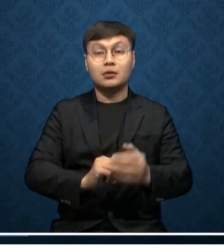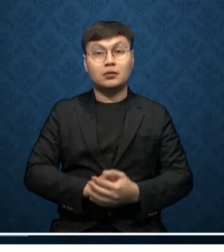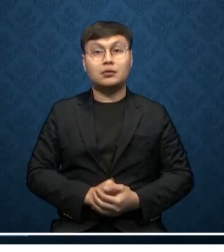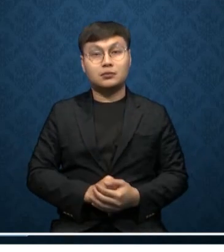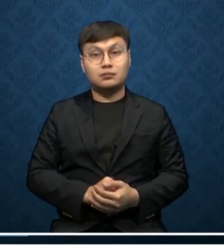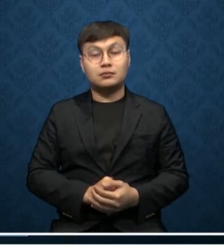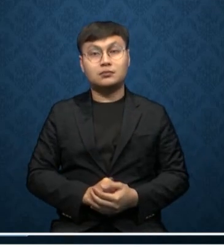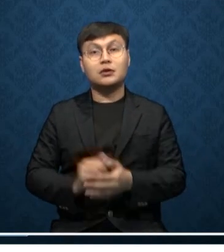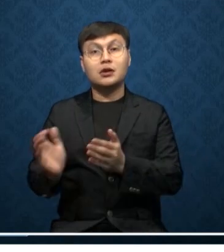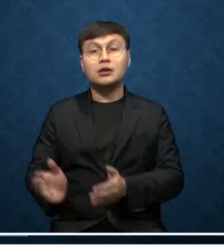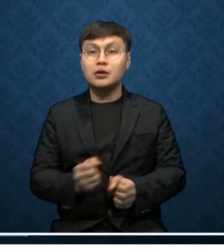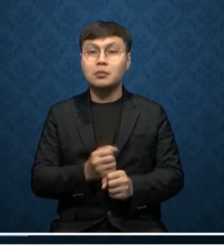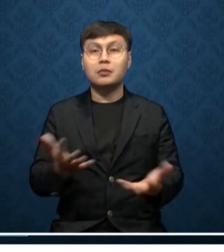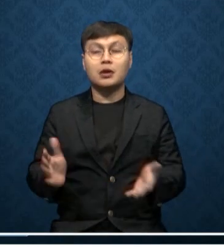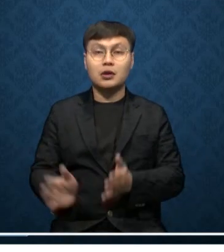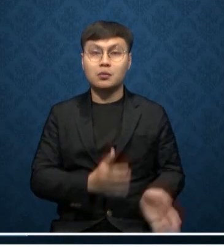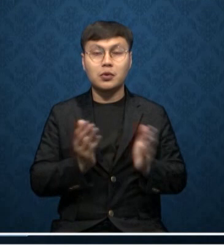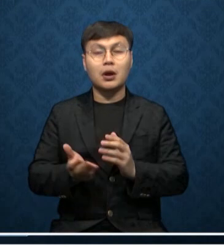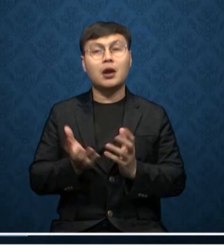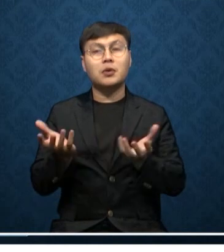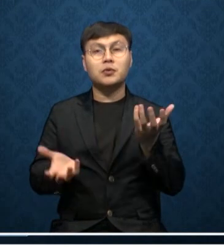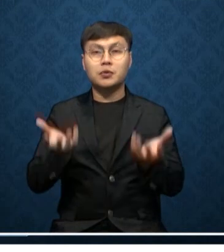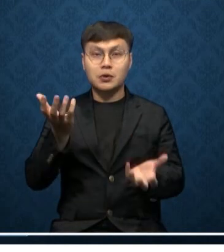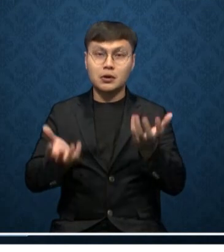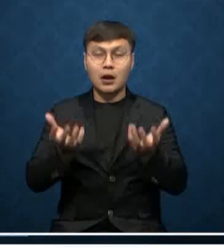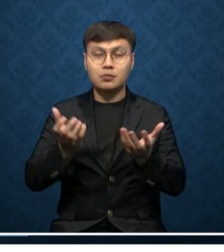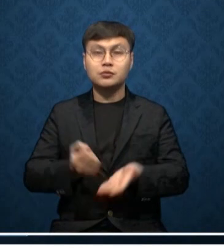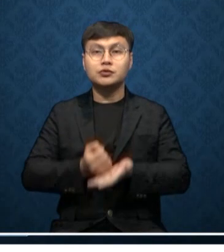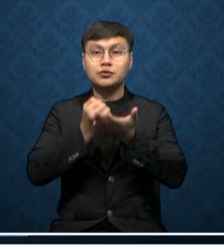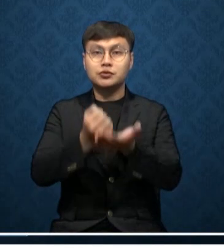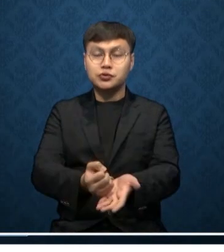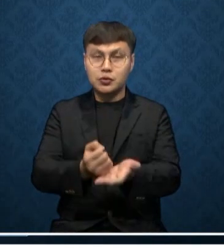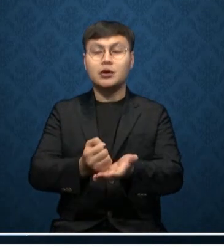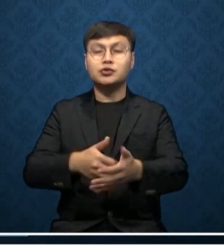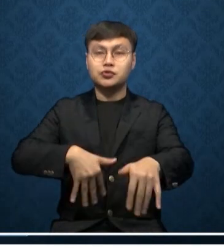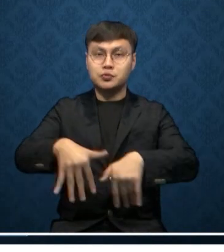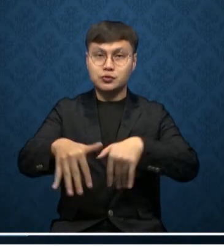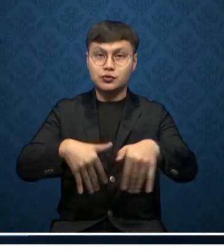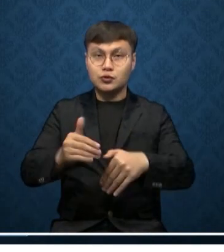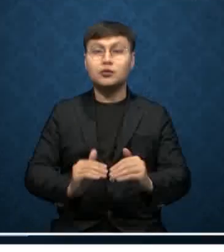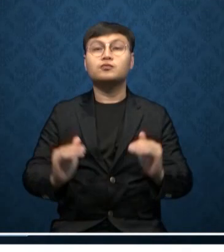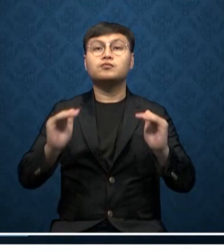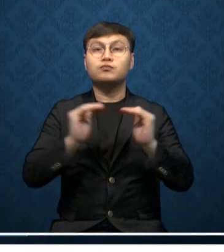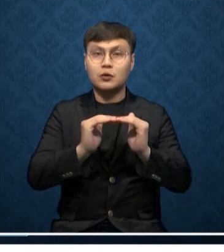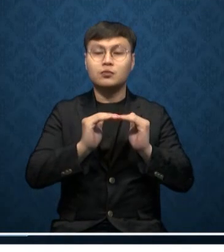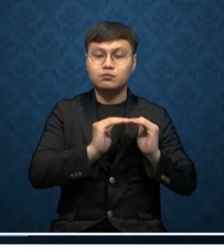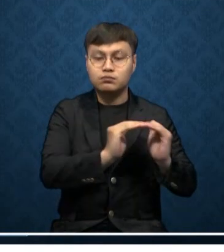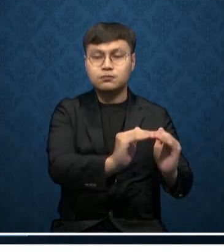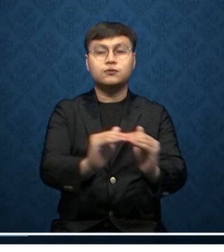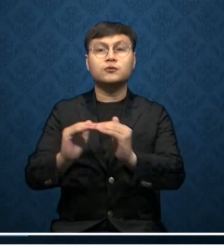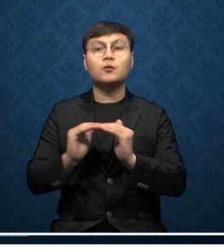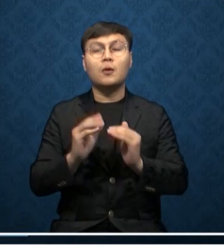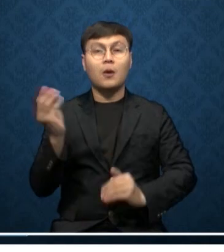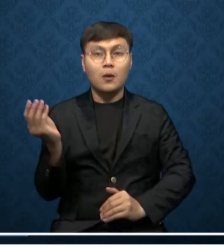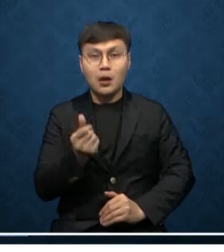การยุติธรรมจะเป็นเครื่องมือให้ประชาชนได้รับความเป็นธรรมที่เท่าเทียมทั่วถึงและรวด